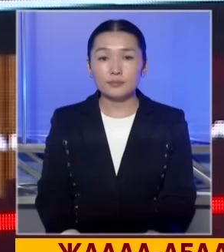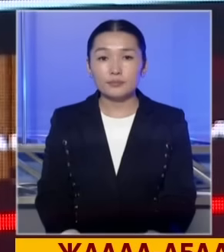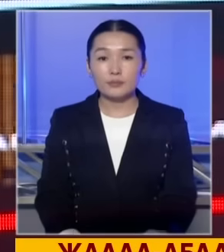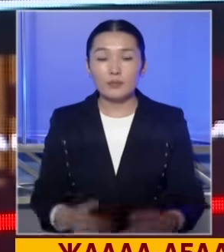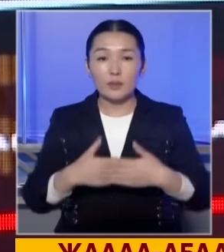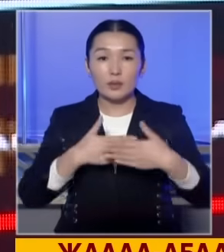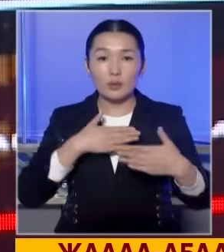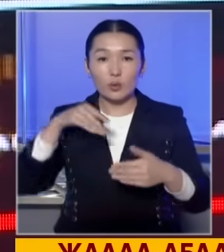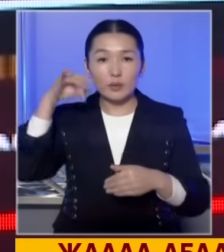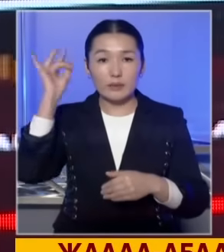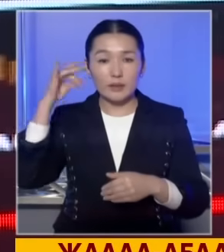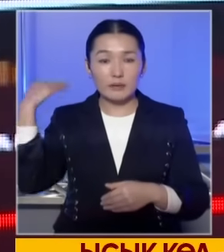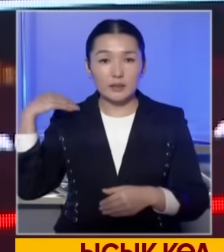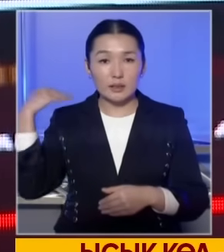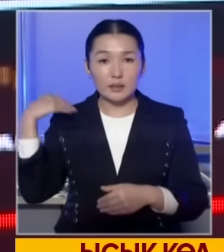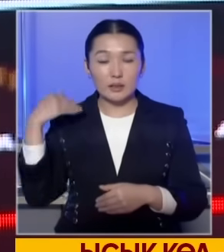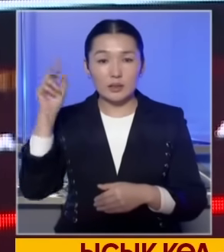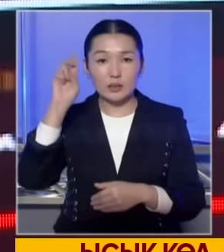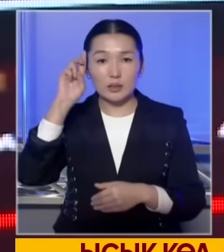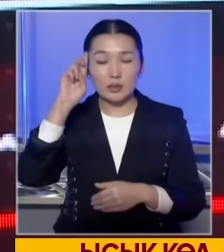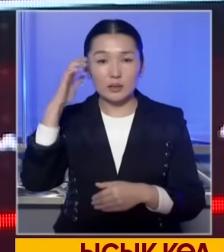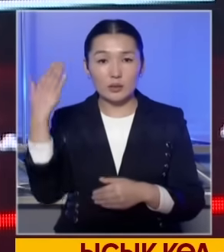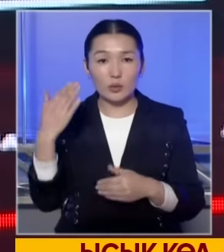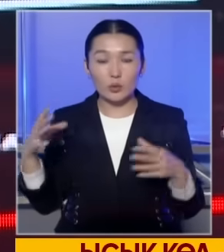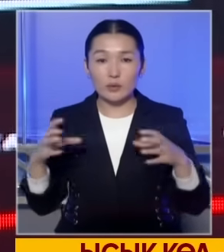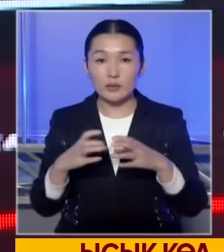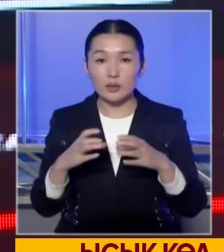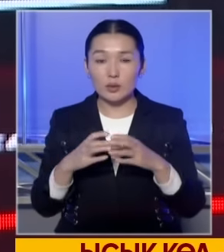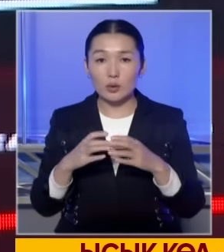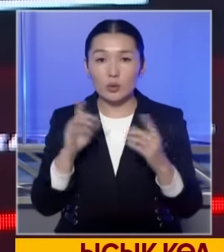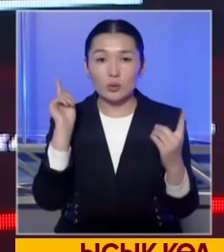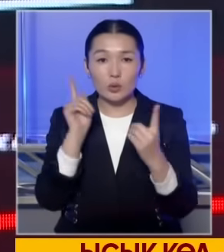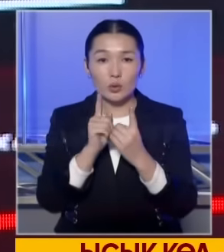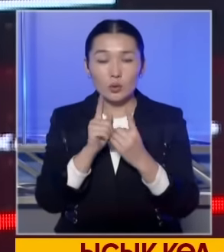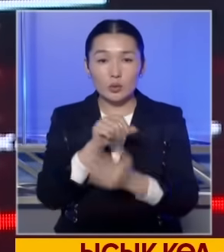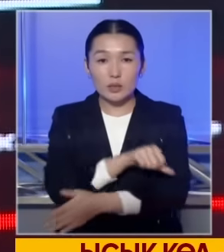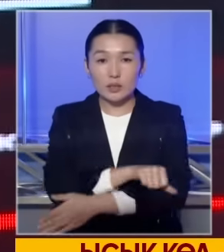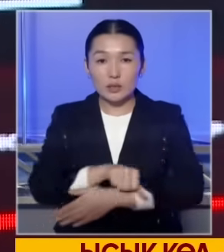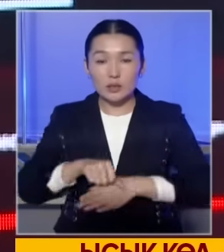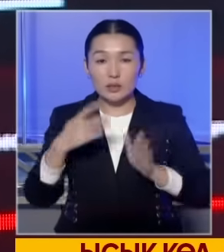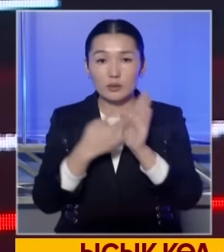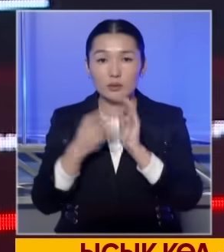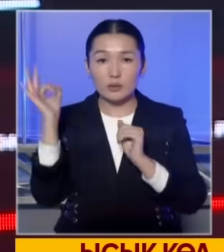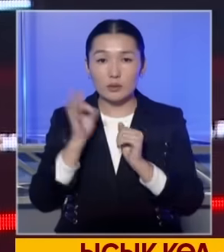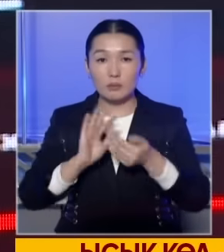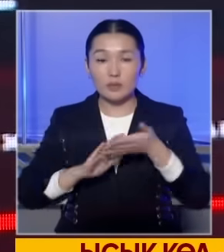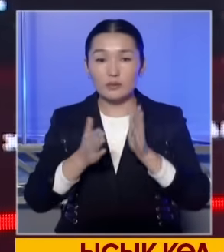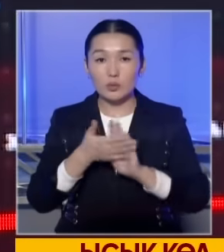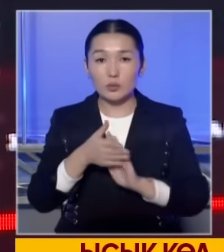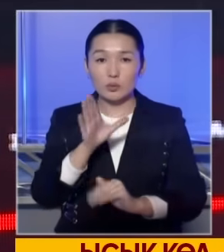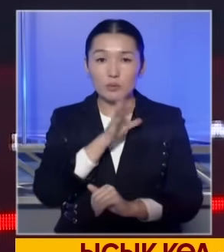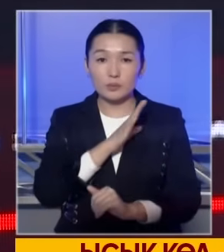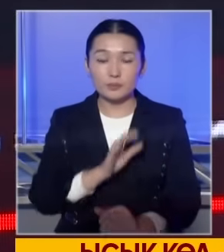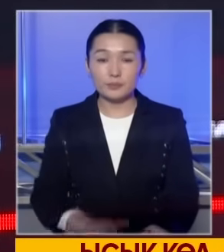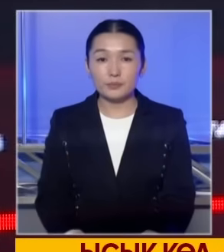Буга чейин Кыргызстан менен Тажикстандын өкмөттүк делегацияларынын тең төрагаларынын жолугушуусунда чек аранын 90% макулдашылганы белгилүү